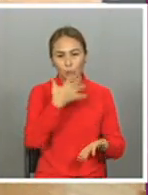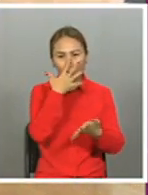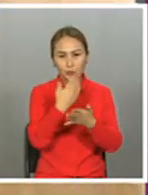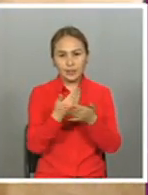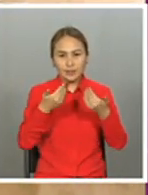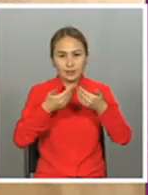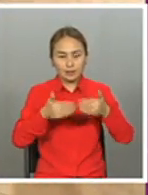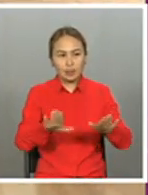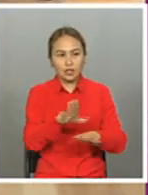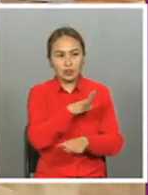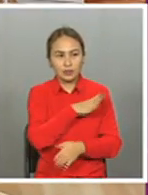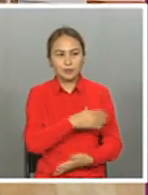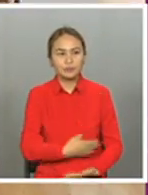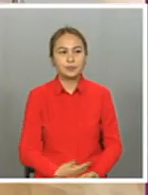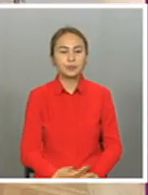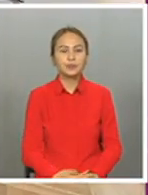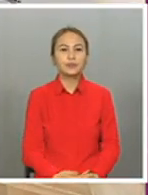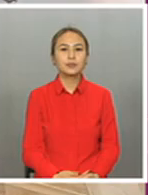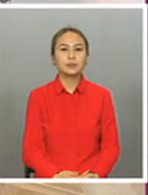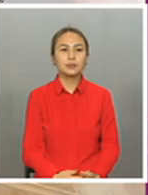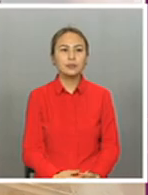ашты.